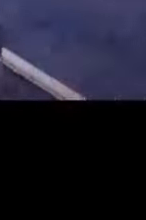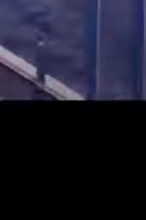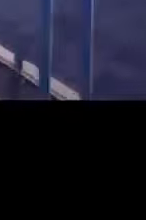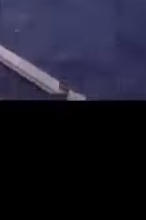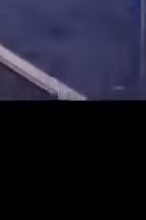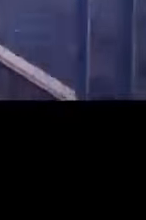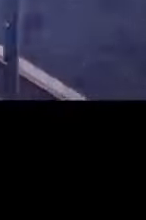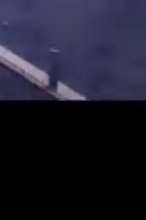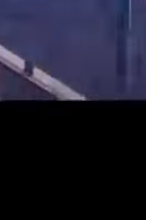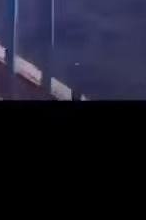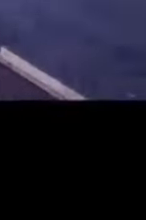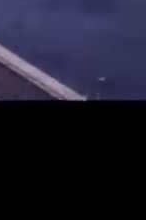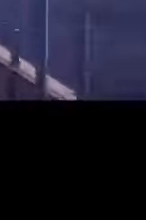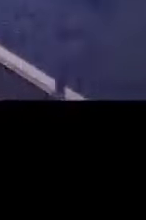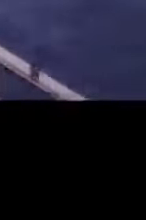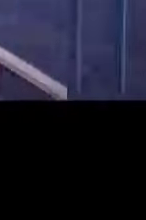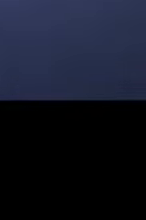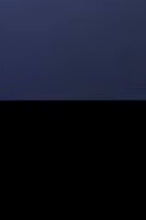mondo